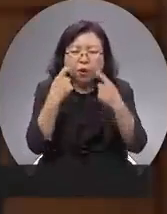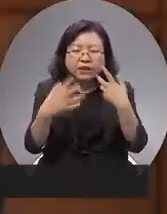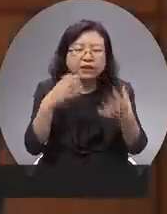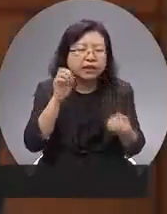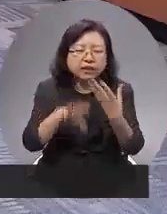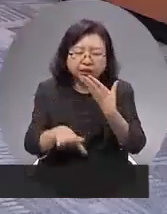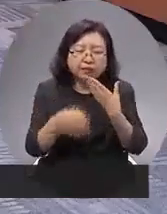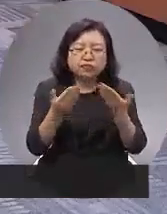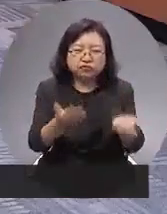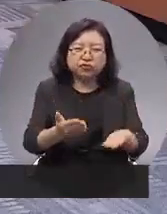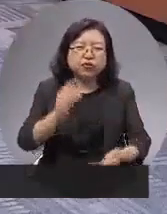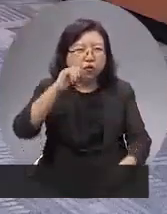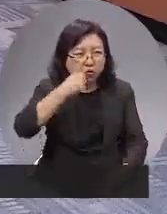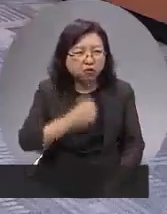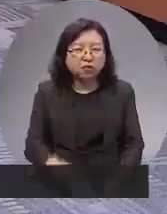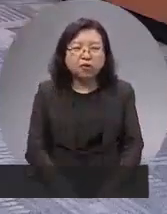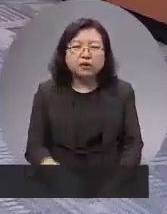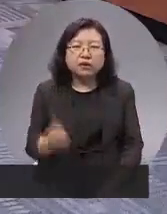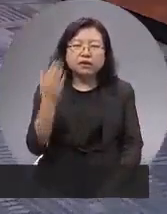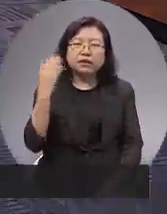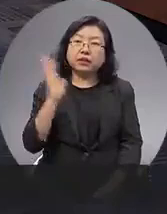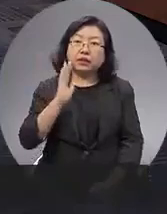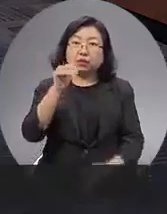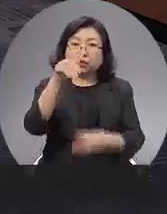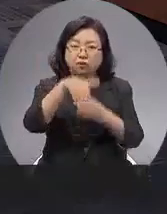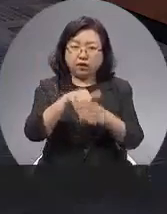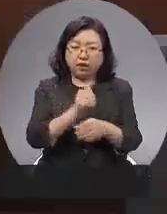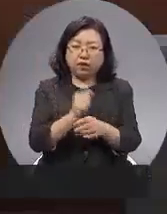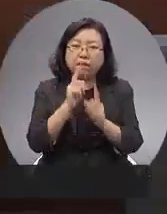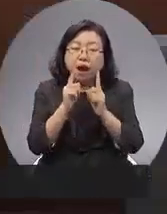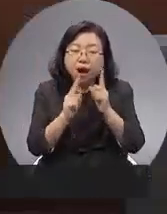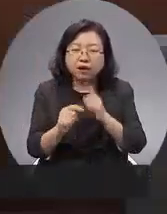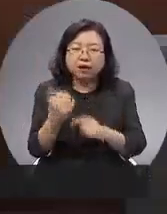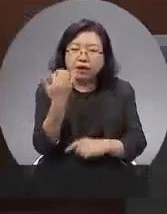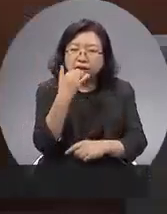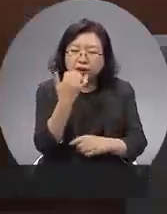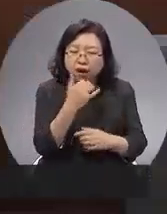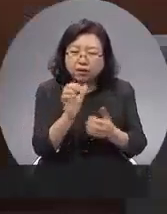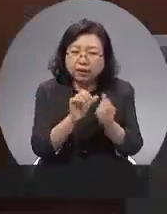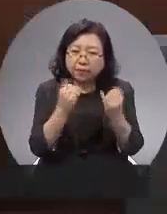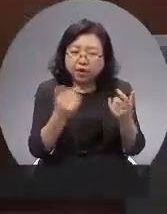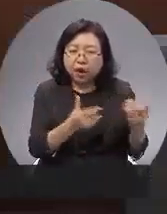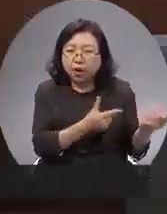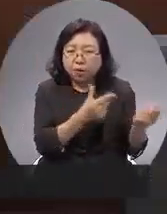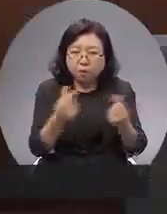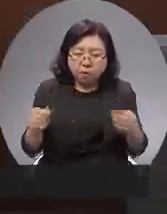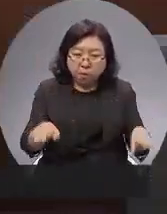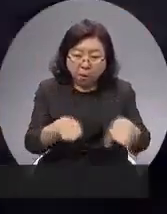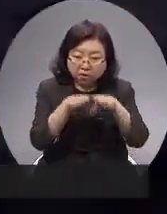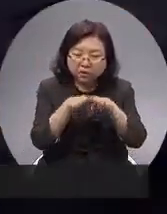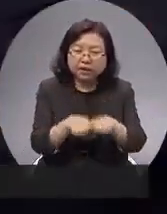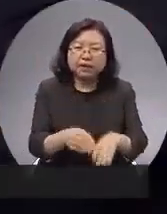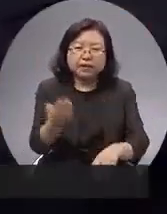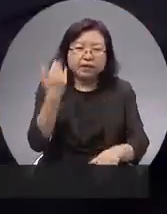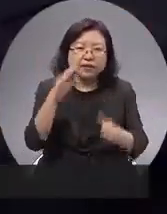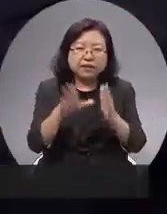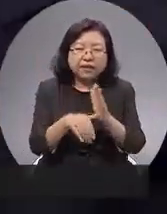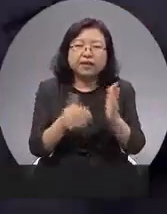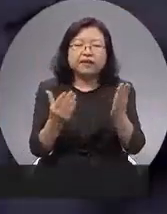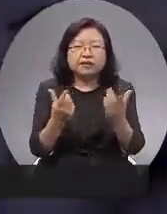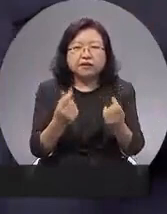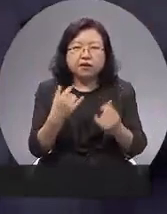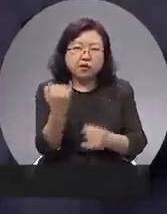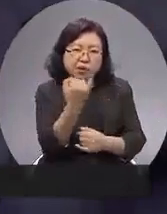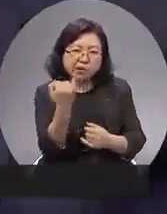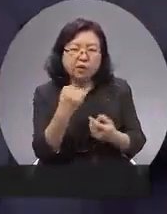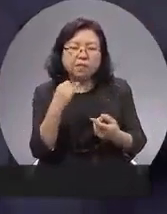아닌가. 지난 대선의 화두였던 성평등에 대해서는 과거처럼 여성에 대한 과도한 보호는 없어야